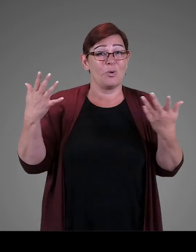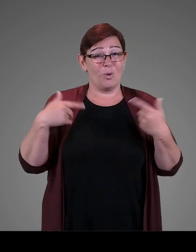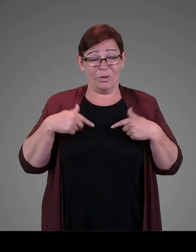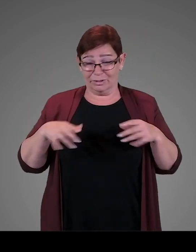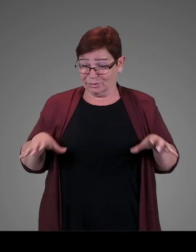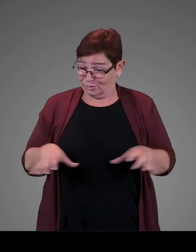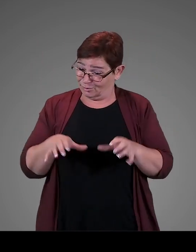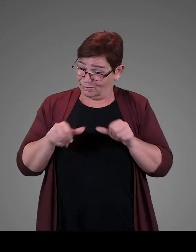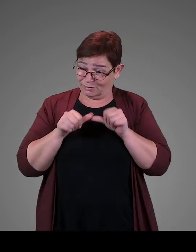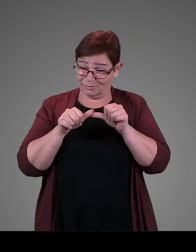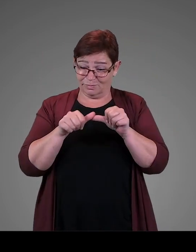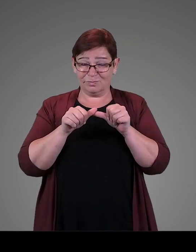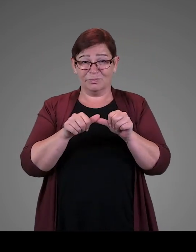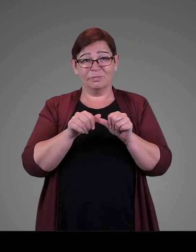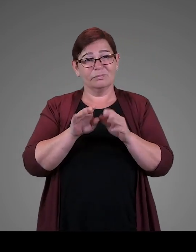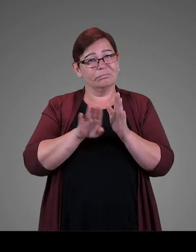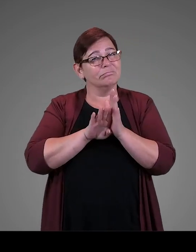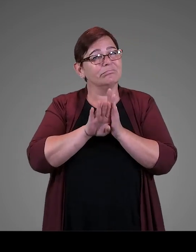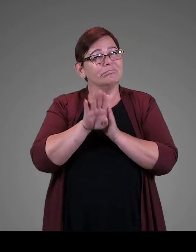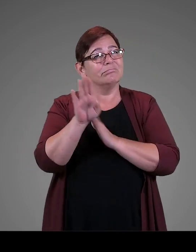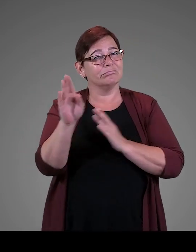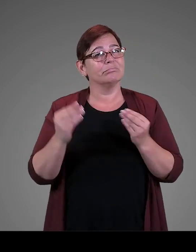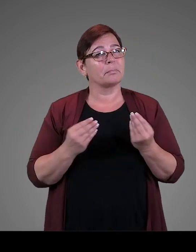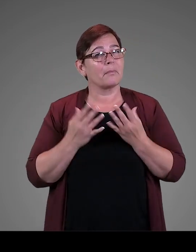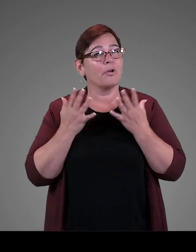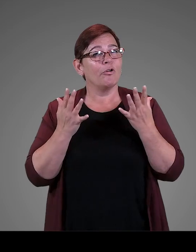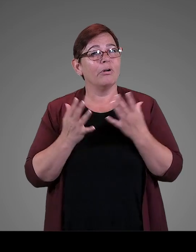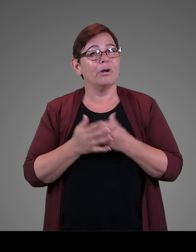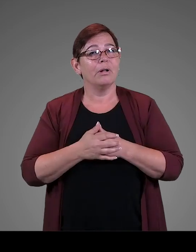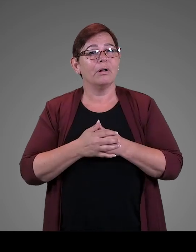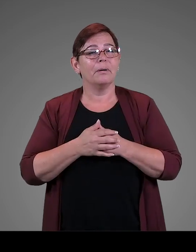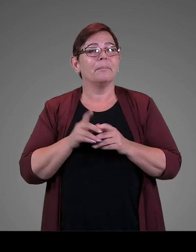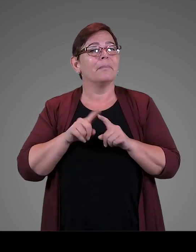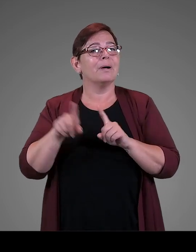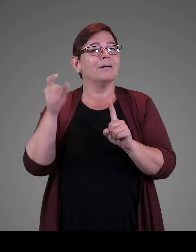ça reste quand même un peu aspirational, le travail qu'on fait,